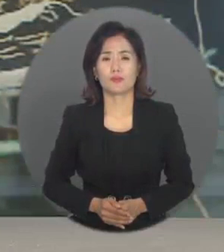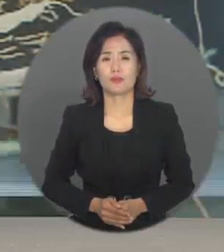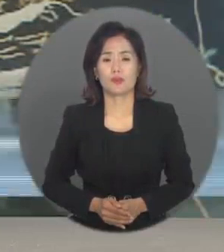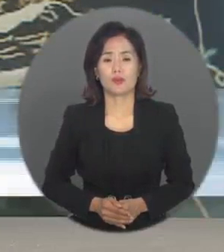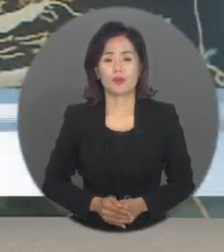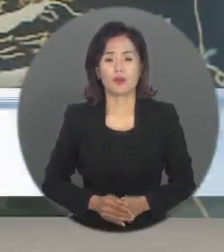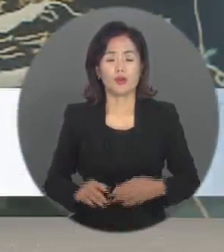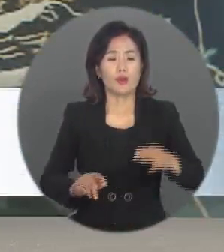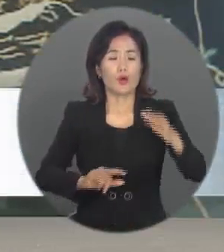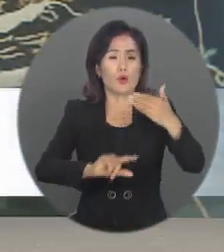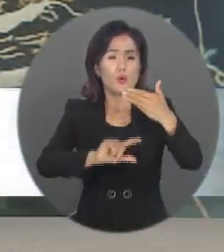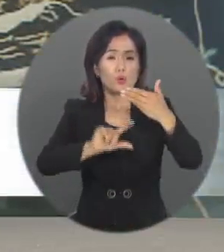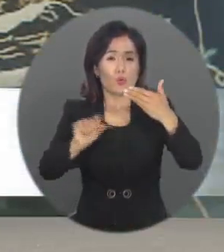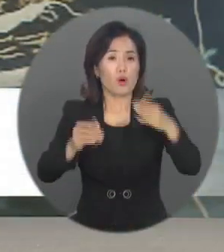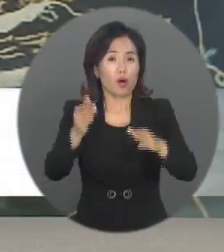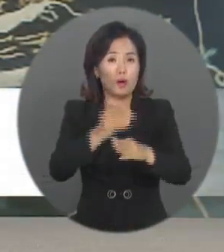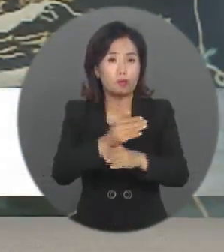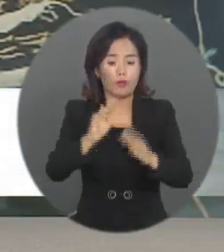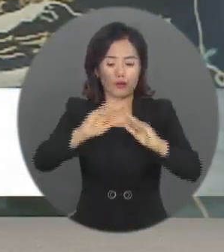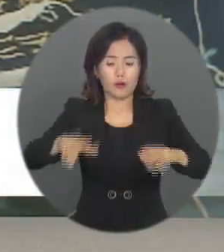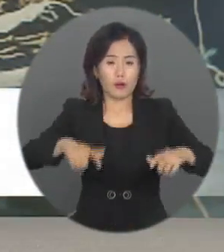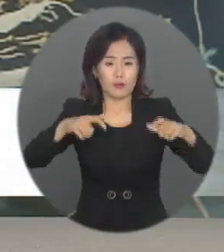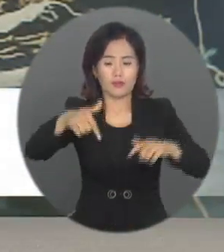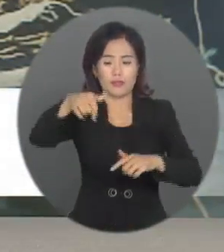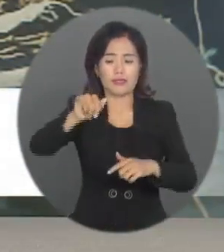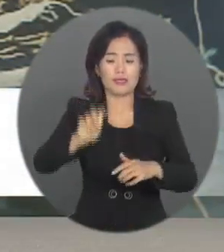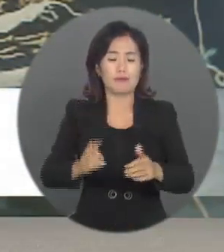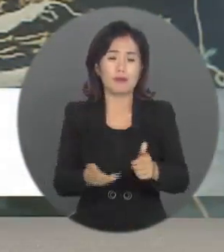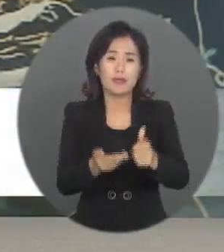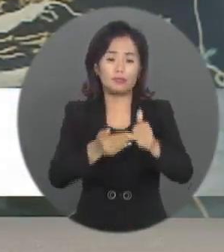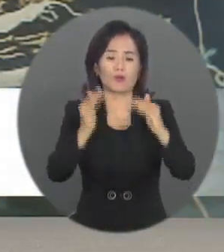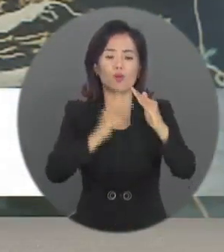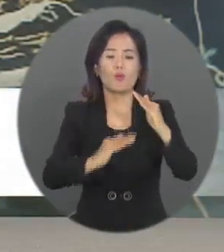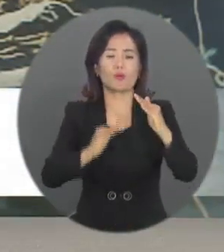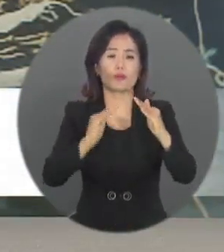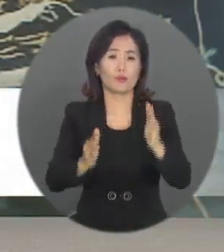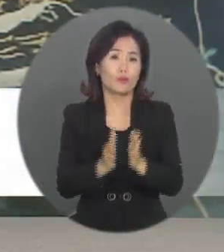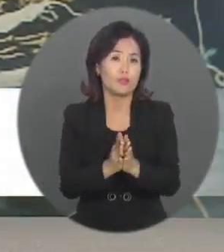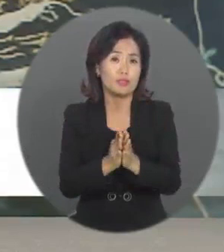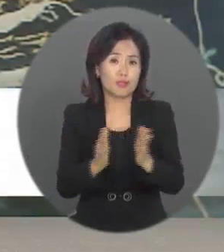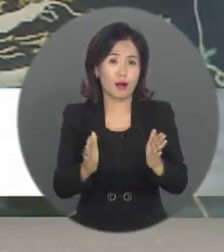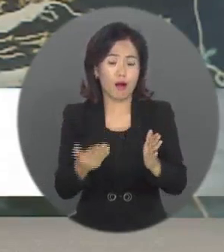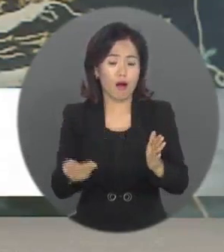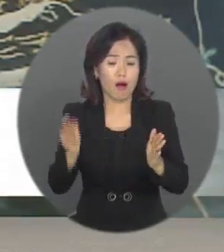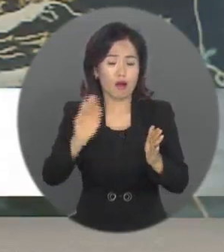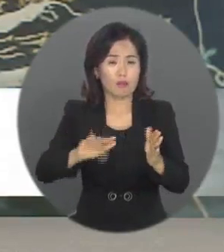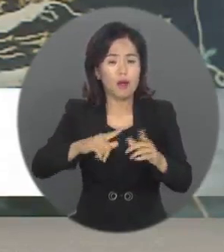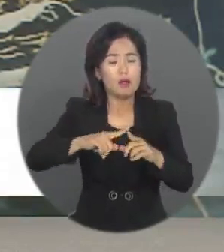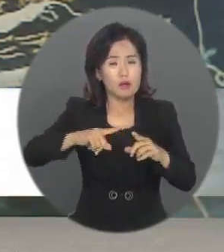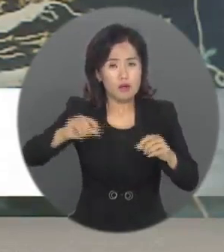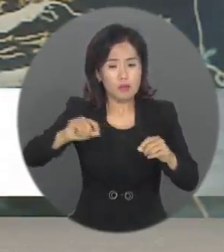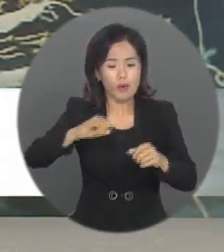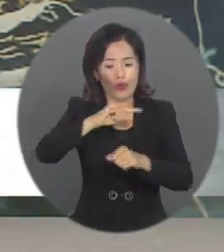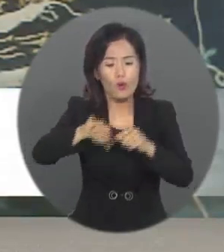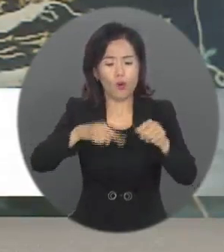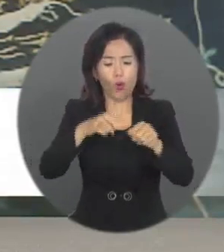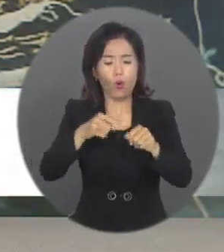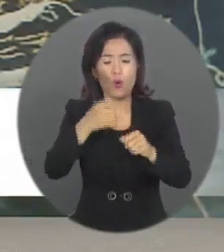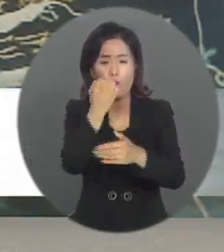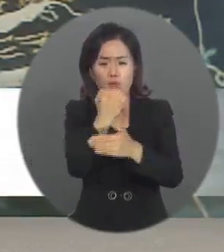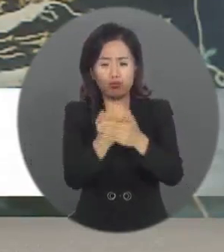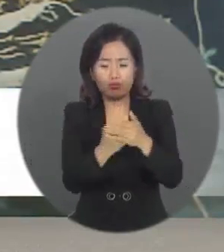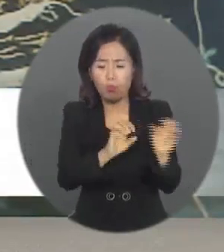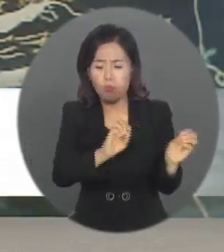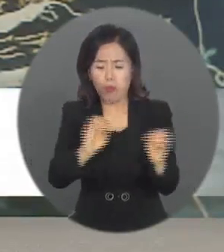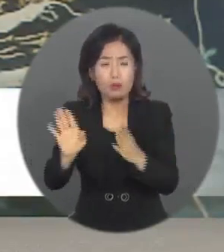다음 달부터 전남 지역에서는 김 양식이 본격적으로 시작됩니다. 하지만 일본의 후쿠시마 원전 오염수 방류